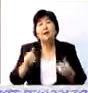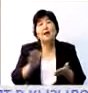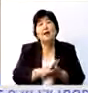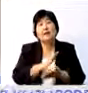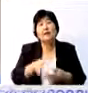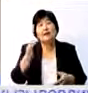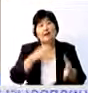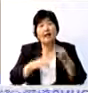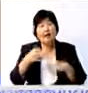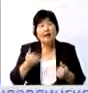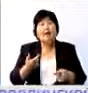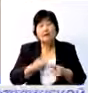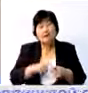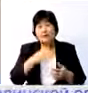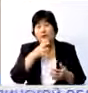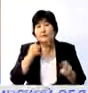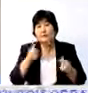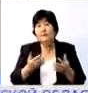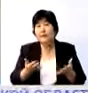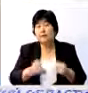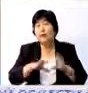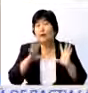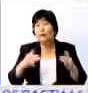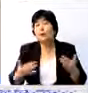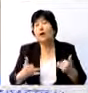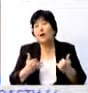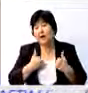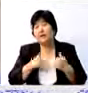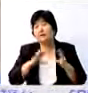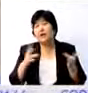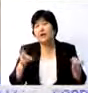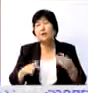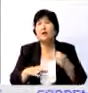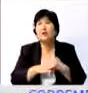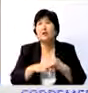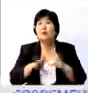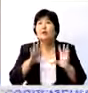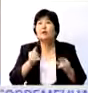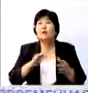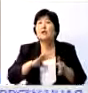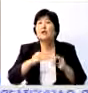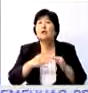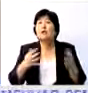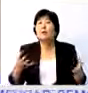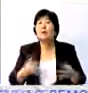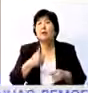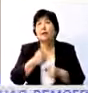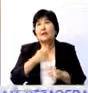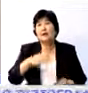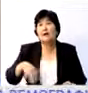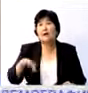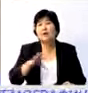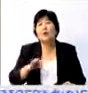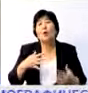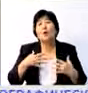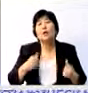бесплатные лекарства. То есть своевременно и в полном объеме оказывается вся необходимая помощь. Все это результат большой заботы главы государства о